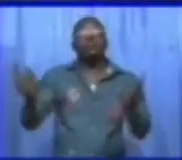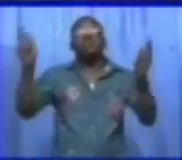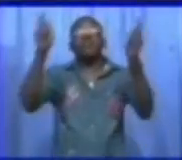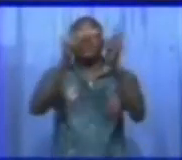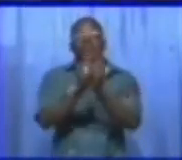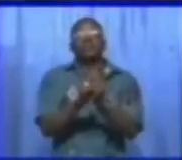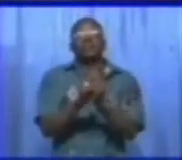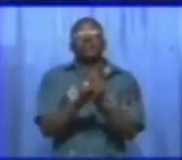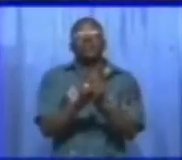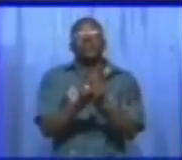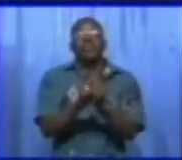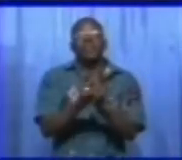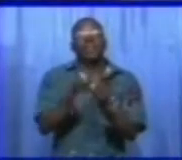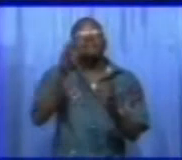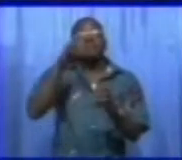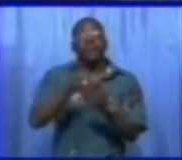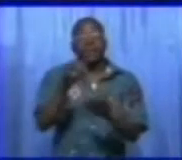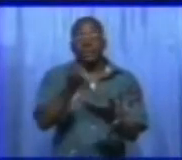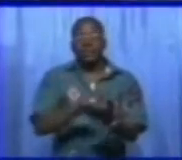rencontre.